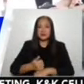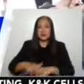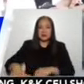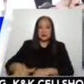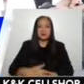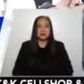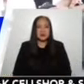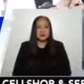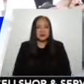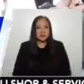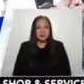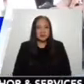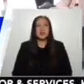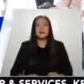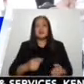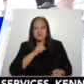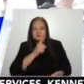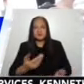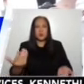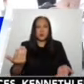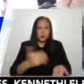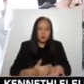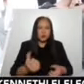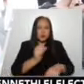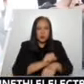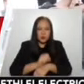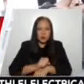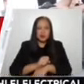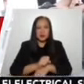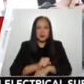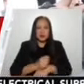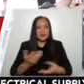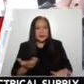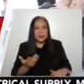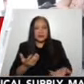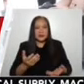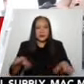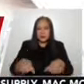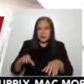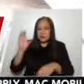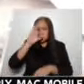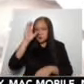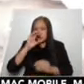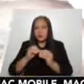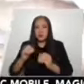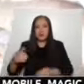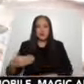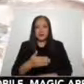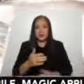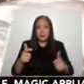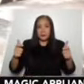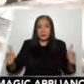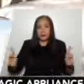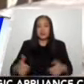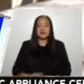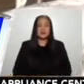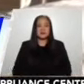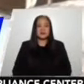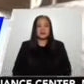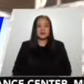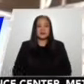nag-double time sila kung saan makakuha ng mas maraming tuna na malalaki. Gayunpaman, sapat pa rin